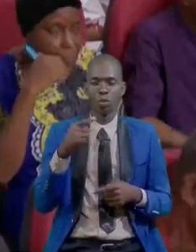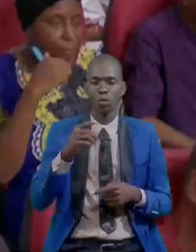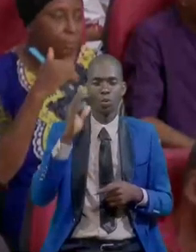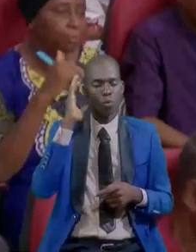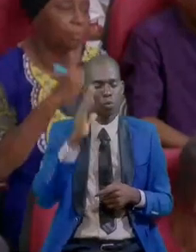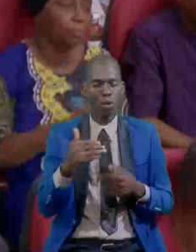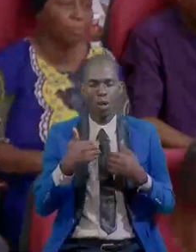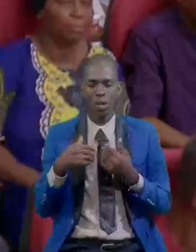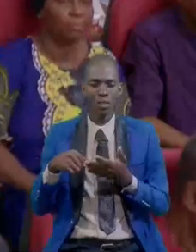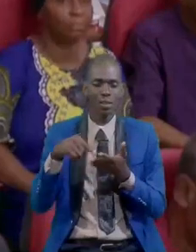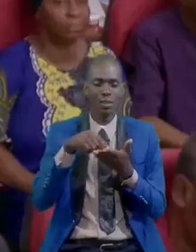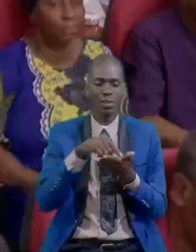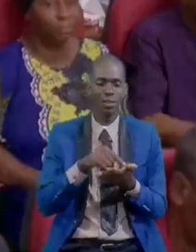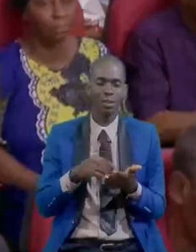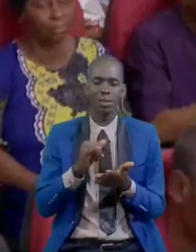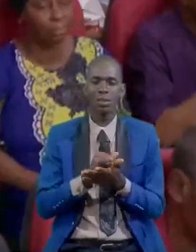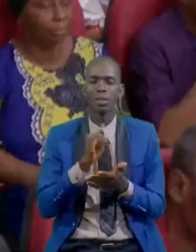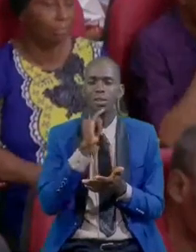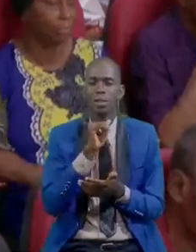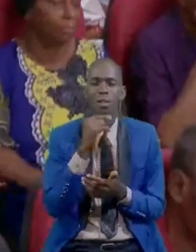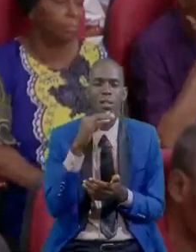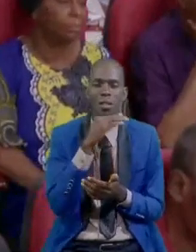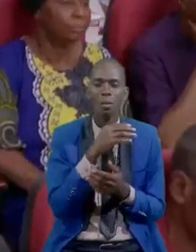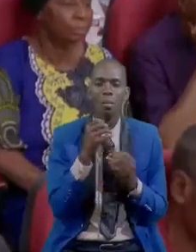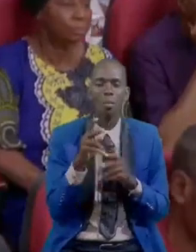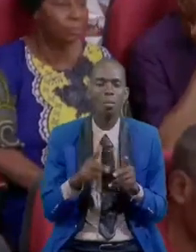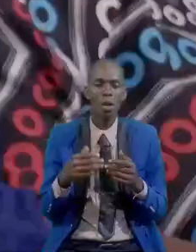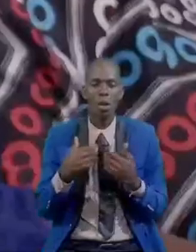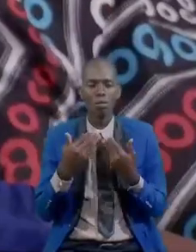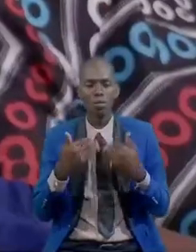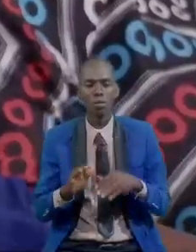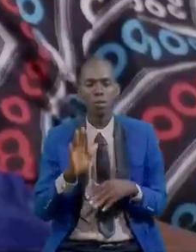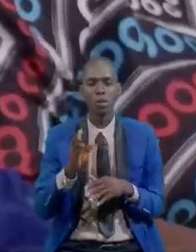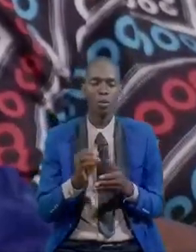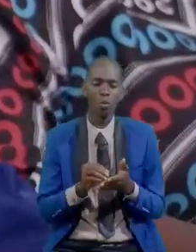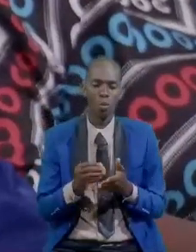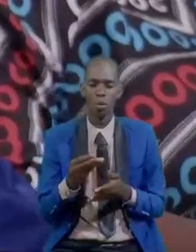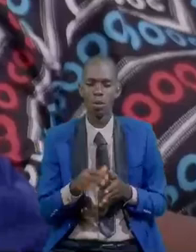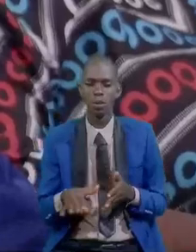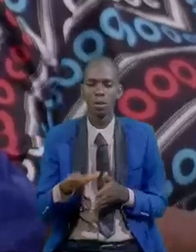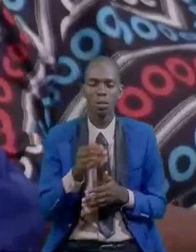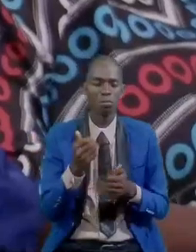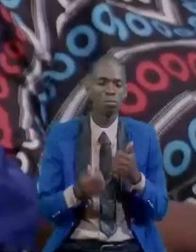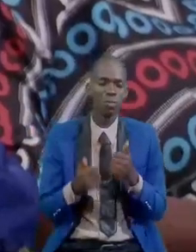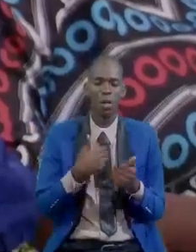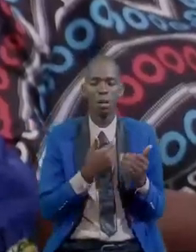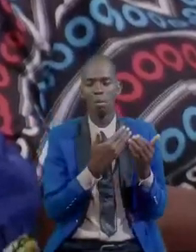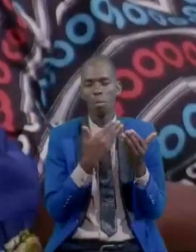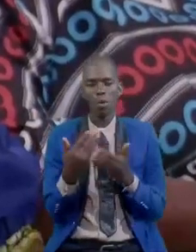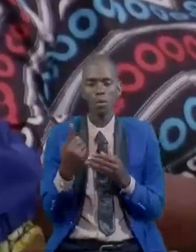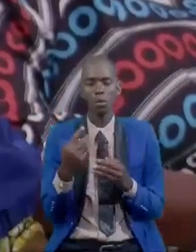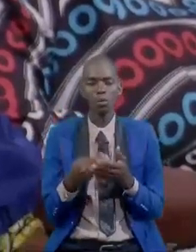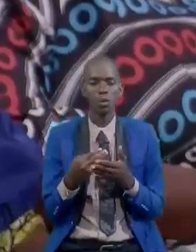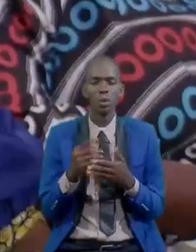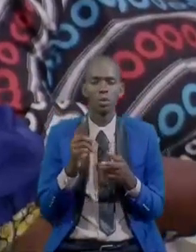avoir ceci. Plusieurs ont vendu leurs biens, vendu leurs voitures, vendu tout ce qu'ils ont et ils apportent l'argent à